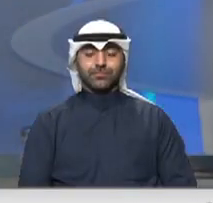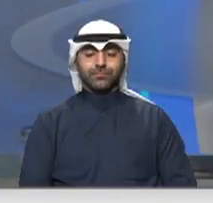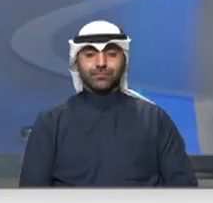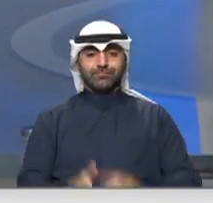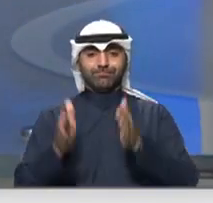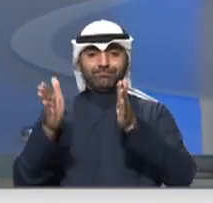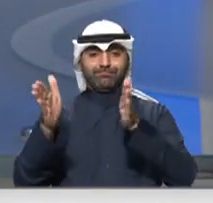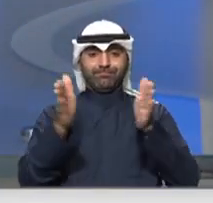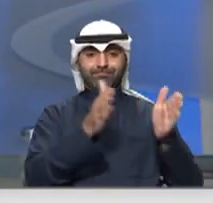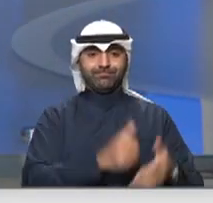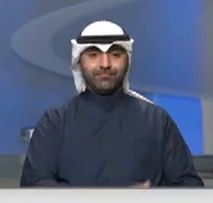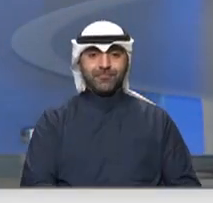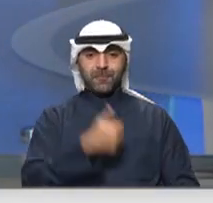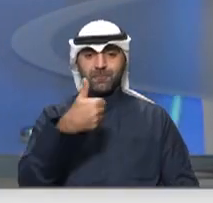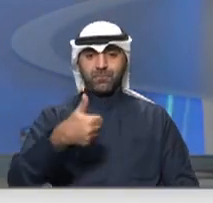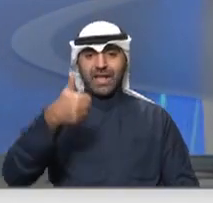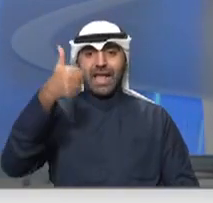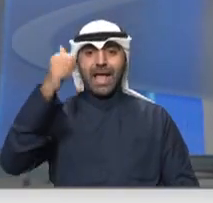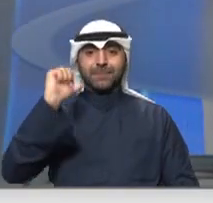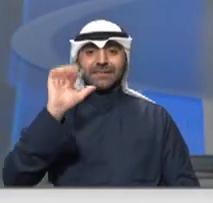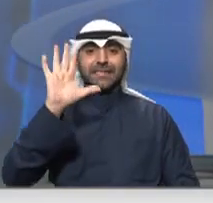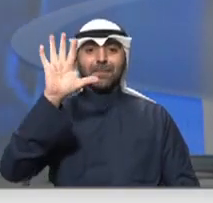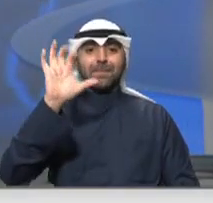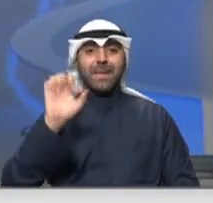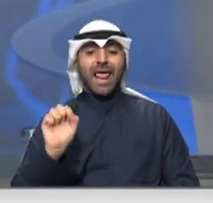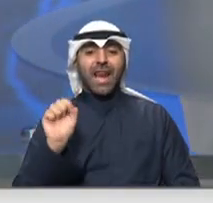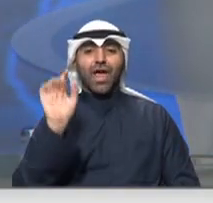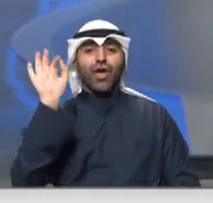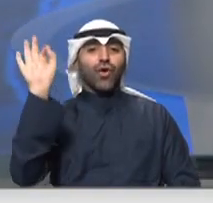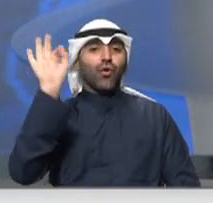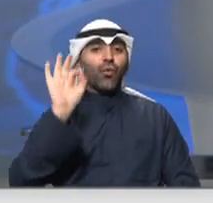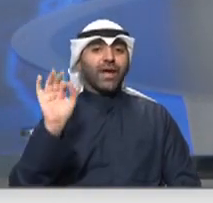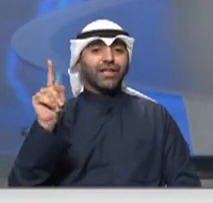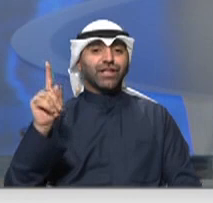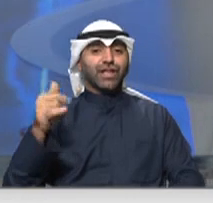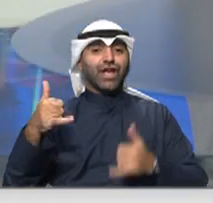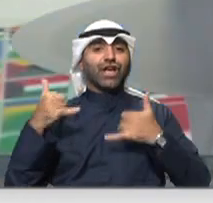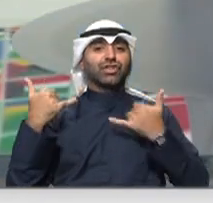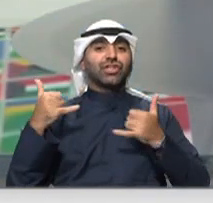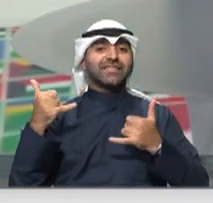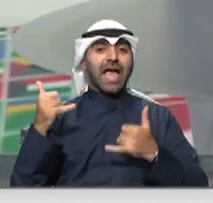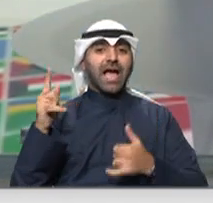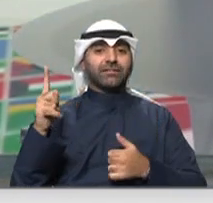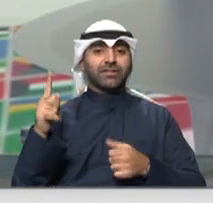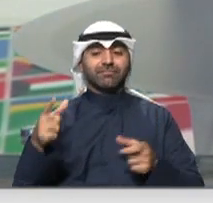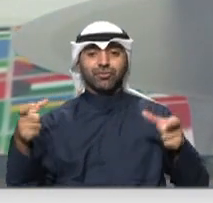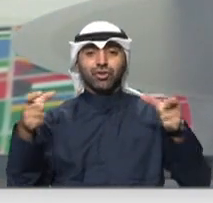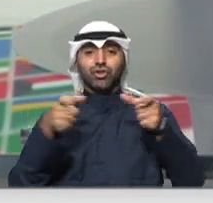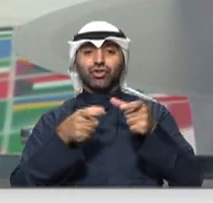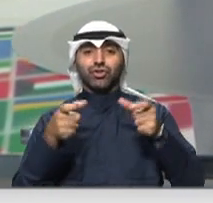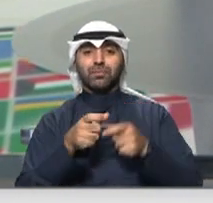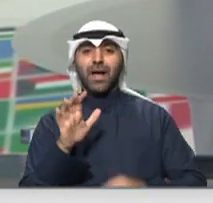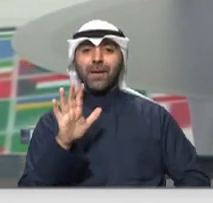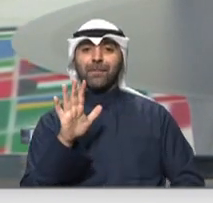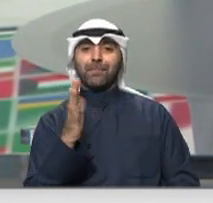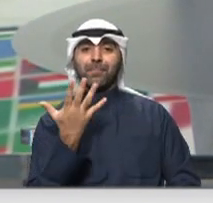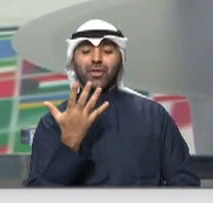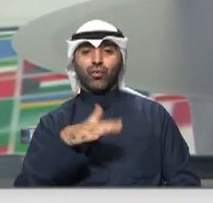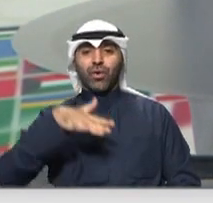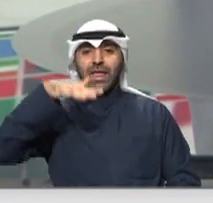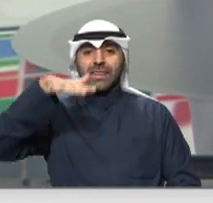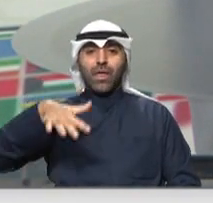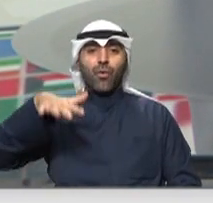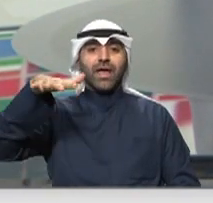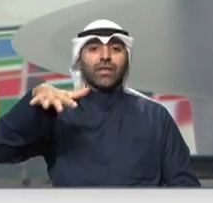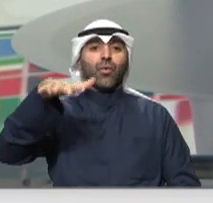انطلقت مساء أمس في الجزائر بل انطلق مساء أمس في الجزائر وتحت شعار العالم الإسلامي ورهانات